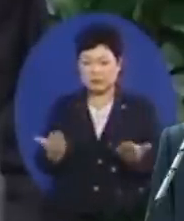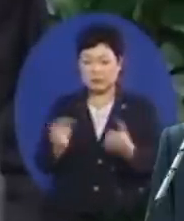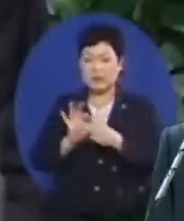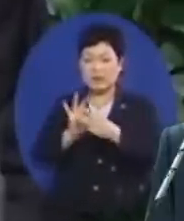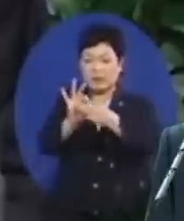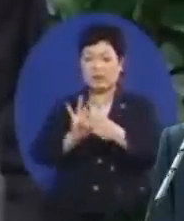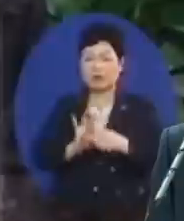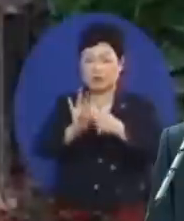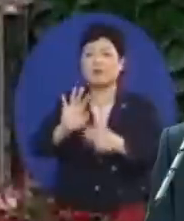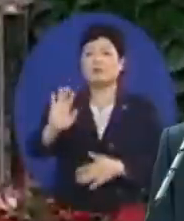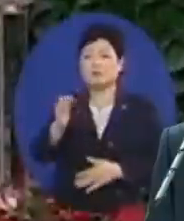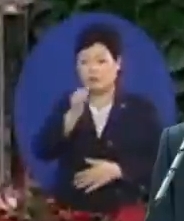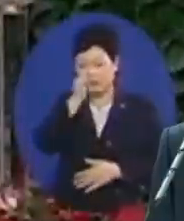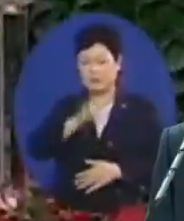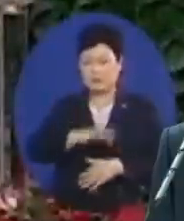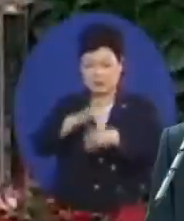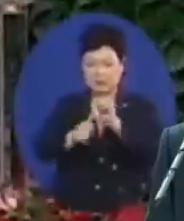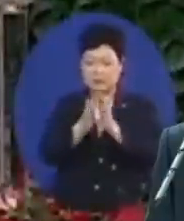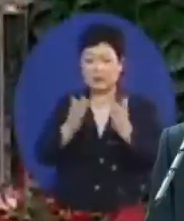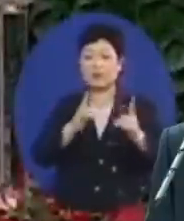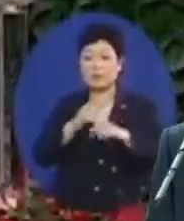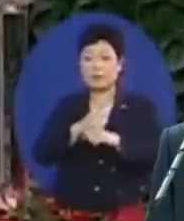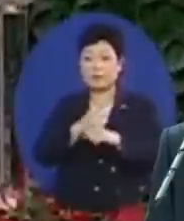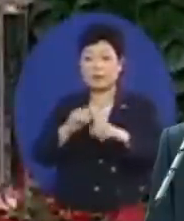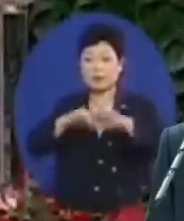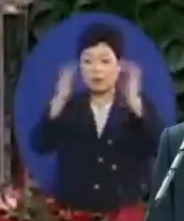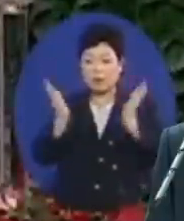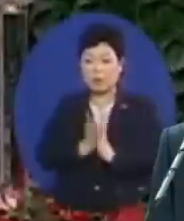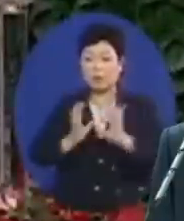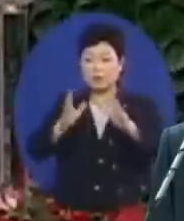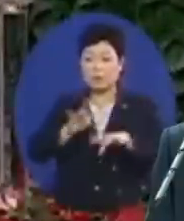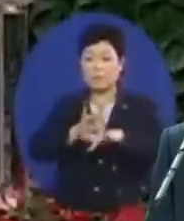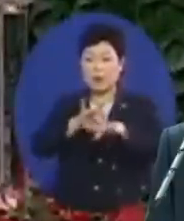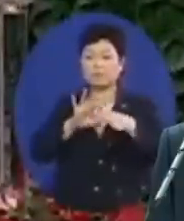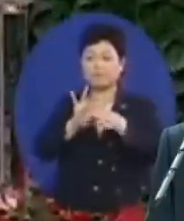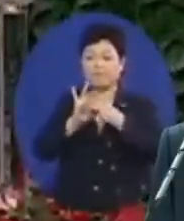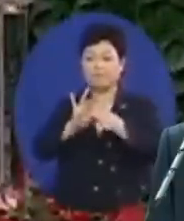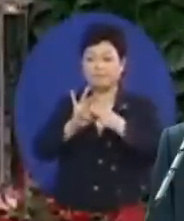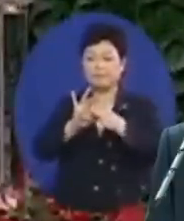연결되어 있는 것입니다. 성경은 말하기를 온 세상은 마귀에게 속하였다.